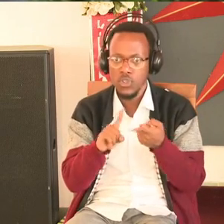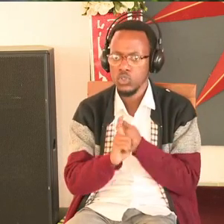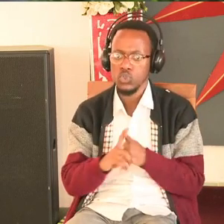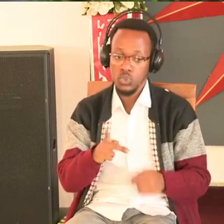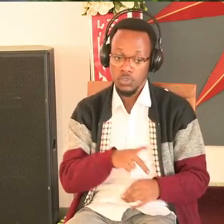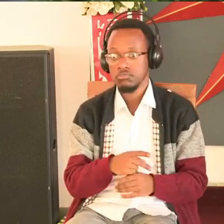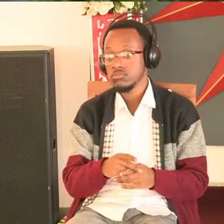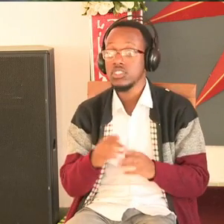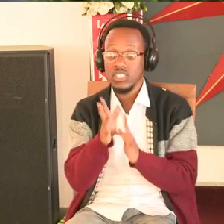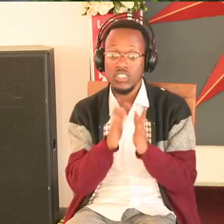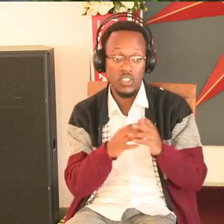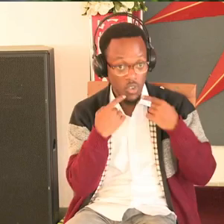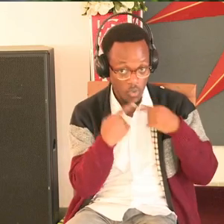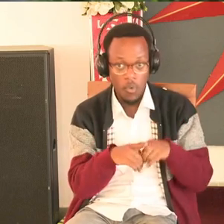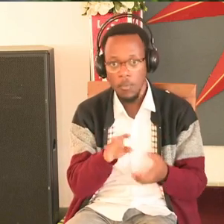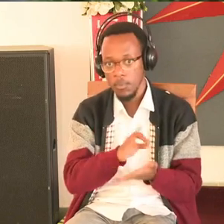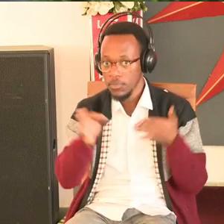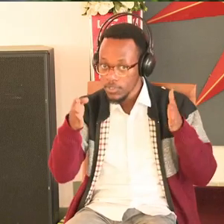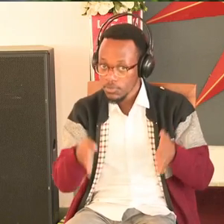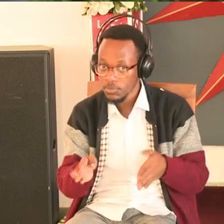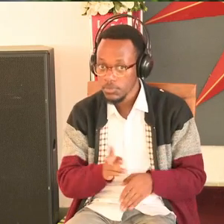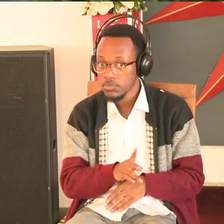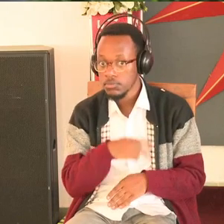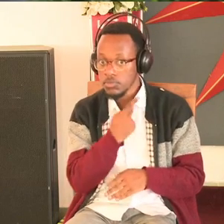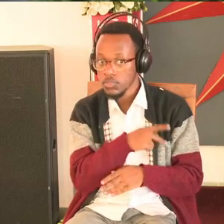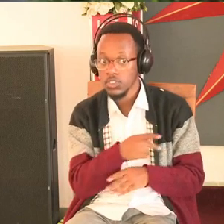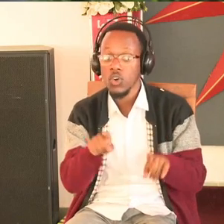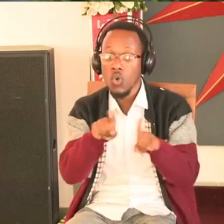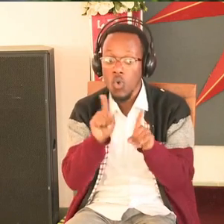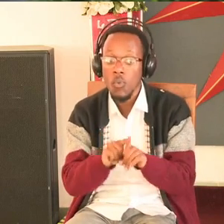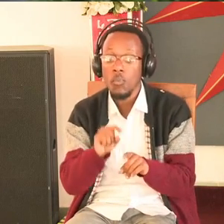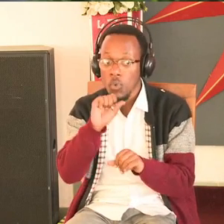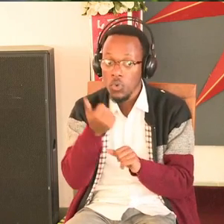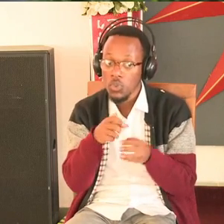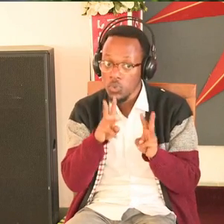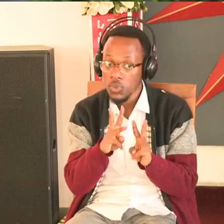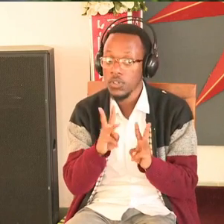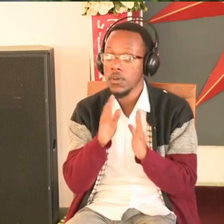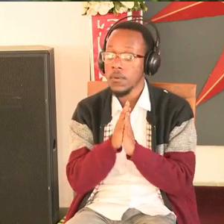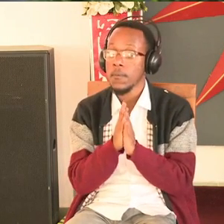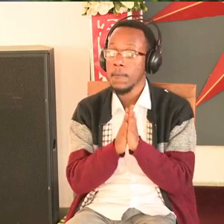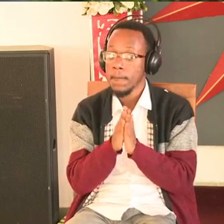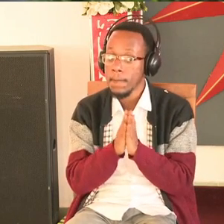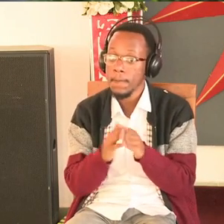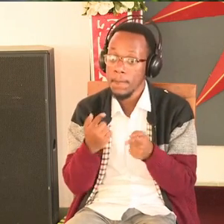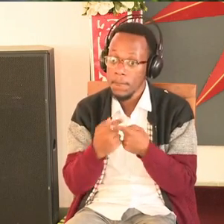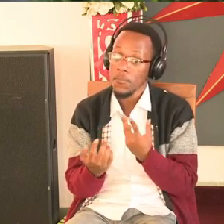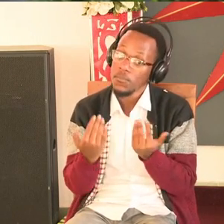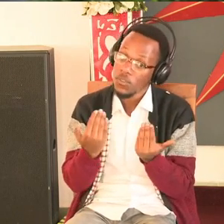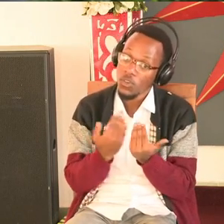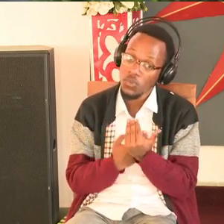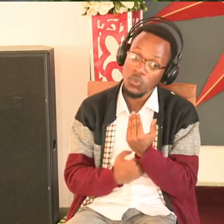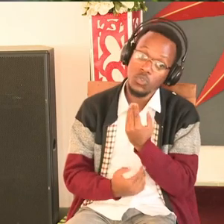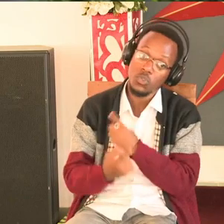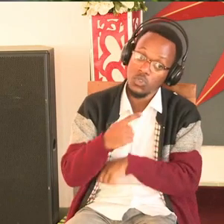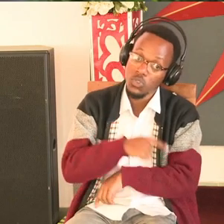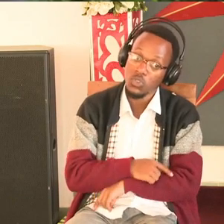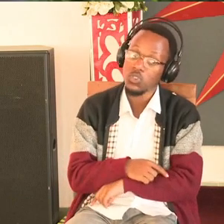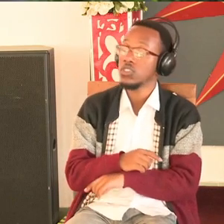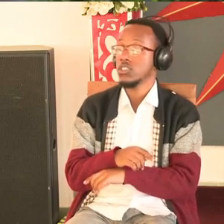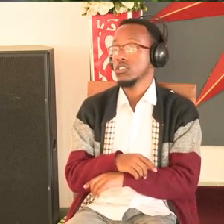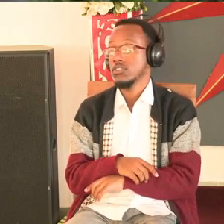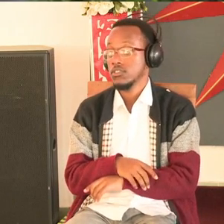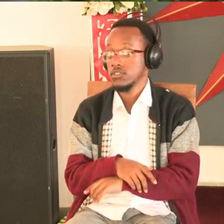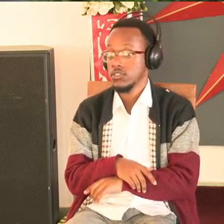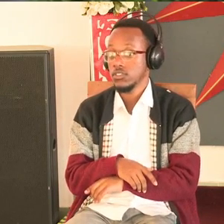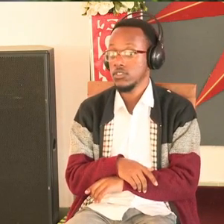n'abafarisayo. Kandi noneho nkuko byari bimeze kiriya gihe uyu munsi ari